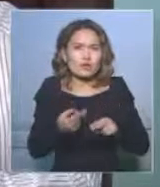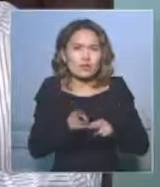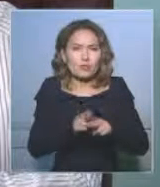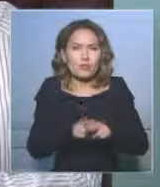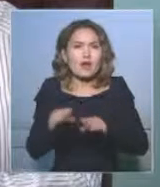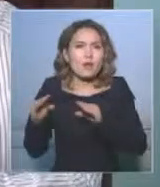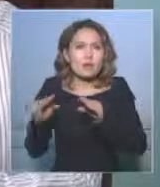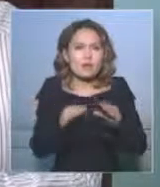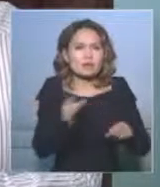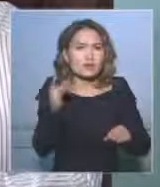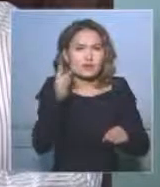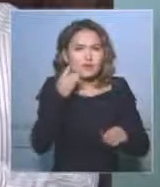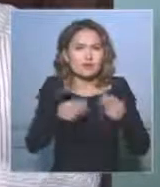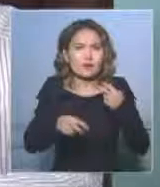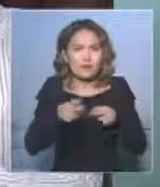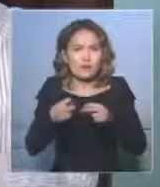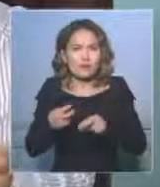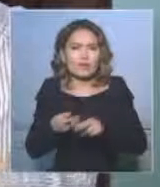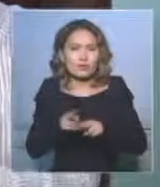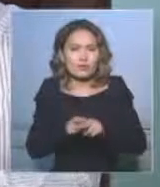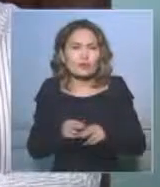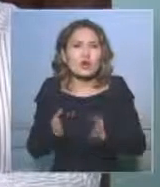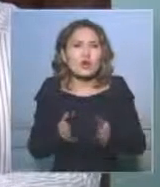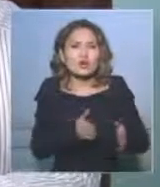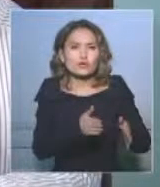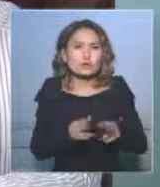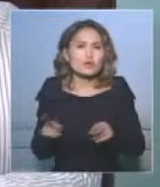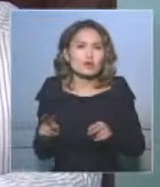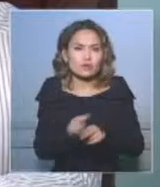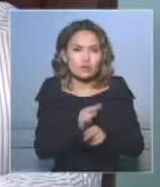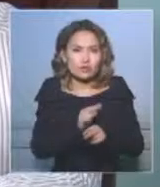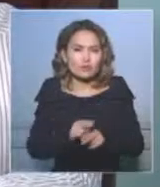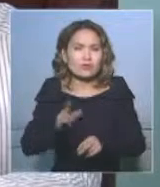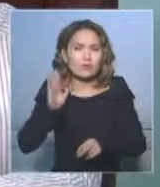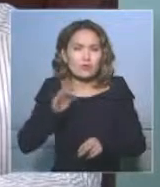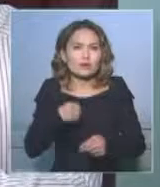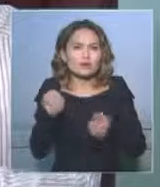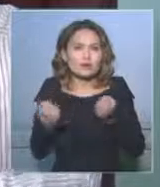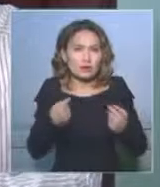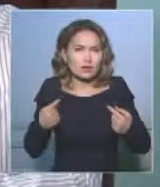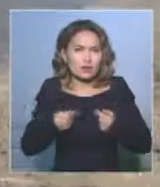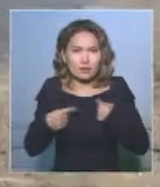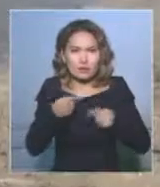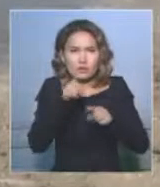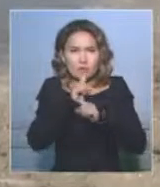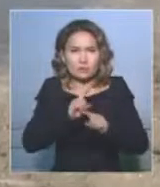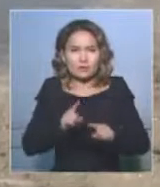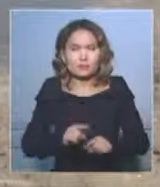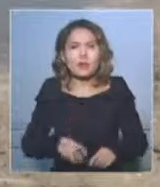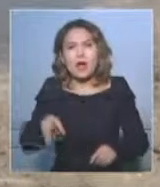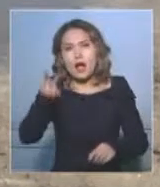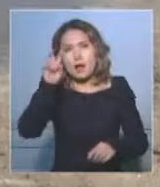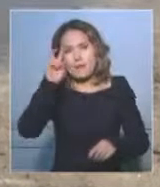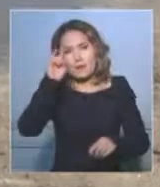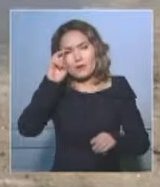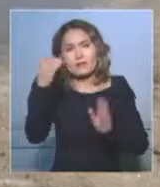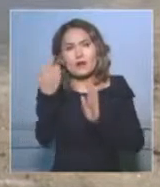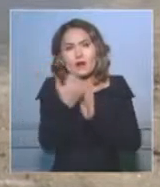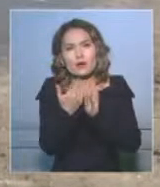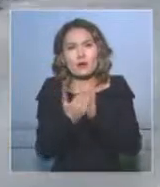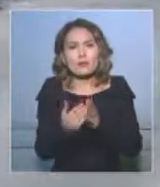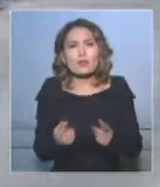дегеніңіз компания үшін артық шығын. Енді жол жөнделсе, ол шығын 1,5 есеге азайып, жүк тасымалы 2-3 есе артар еді. Бағдарлама бойынша күре жол